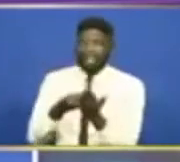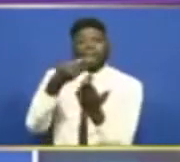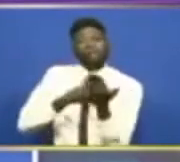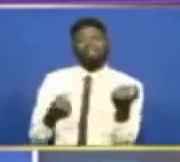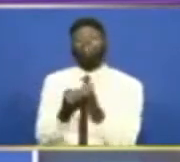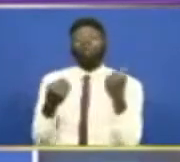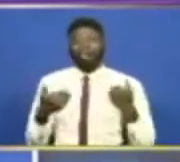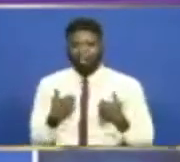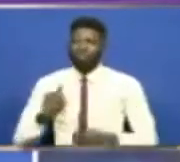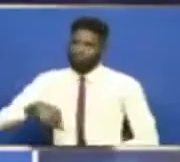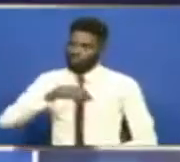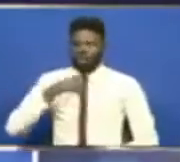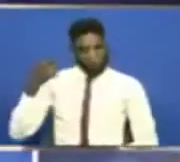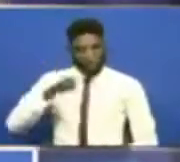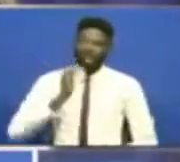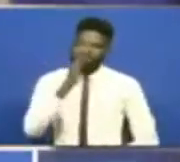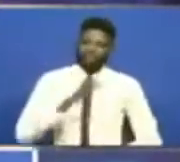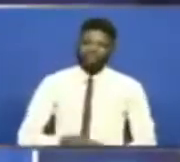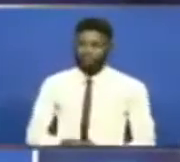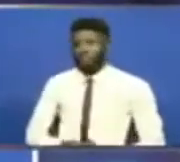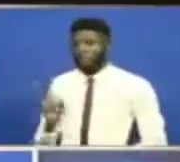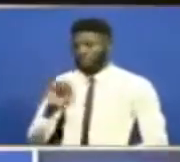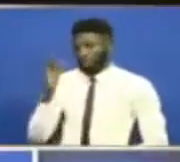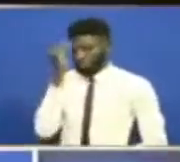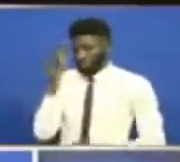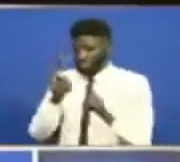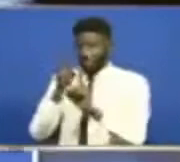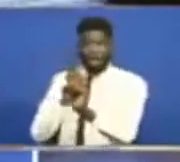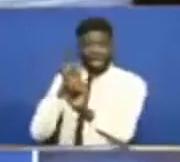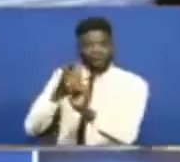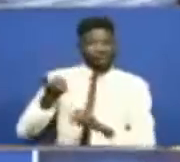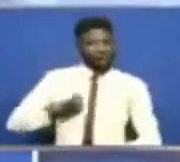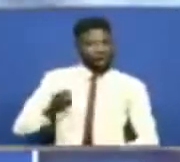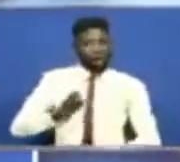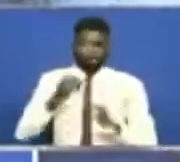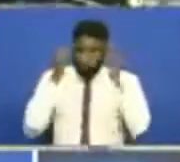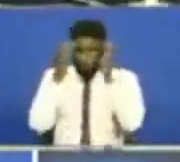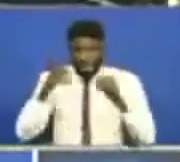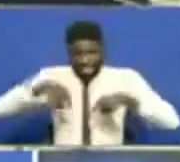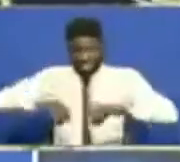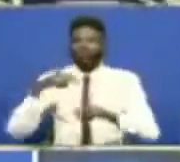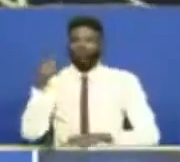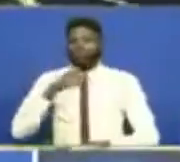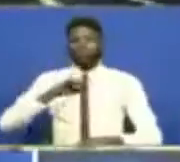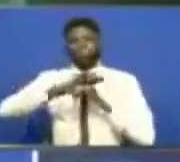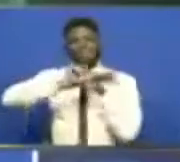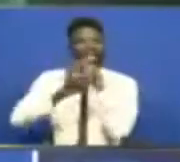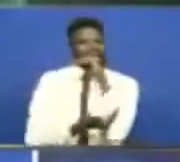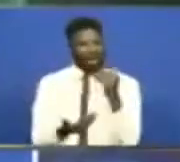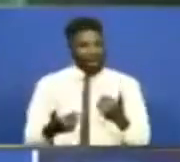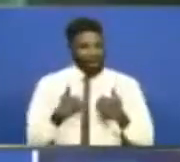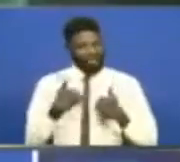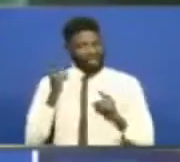basari, tutalipa. Wizara ya elimu pia inawalenga wanafunzi wasichana ambao ni wajawazito kwenye operesheni ya kuwarejesha